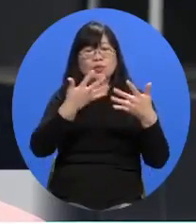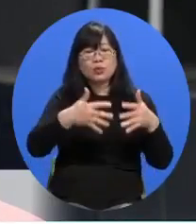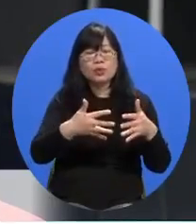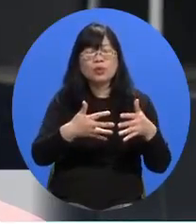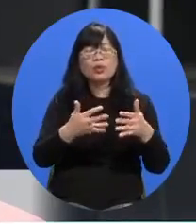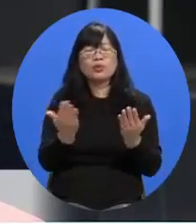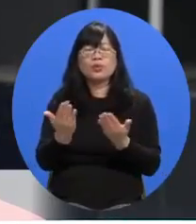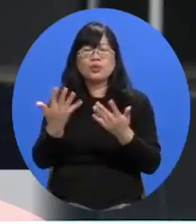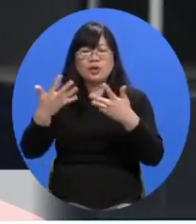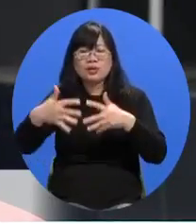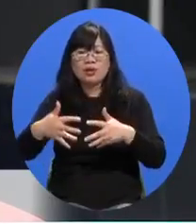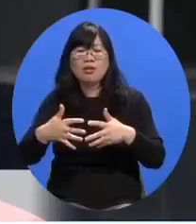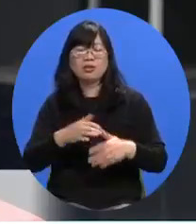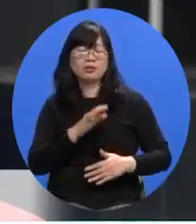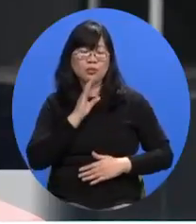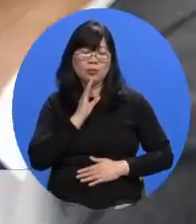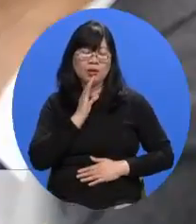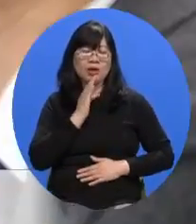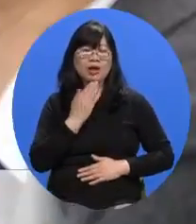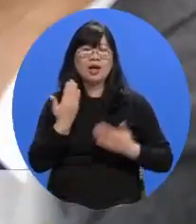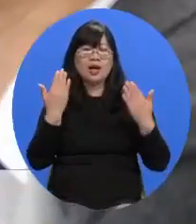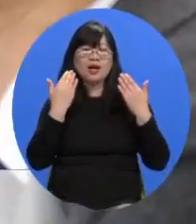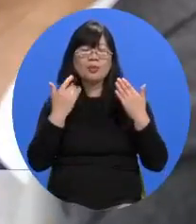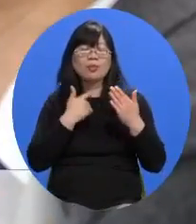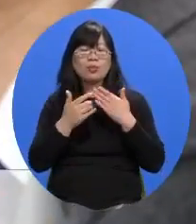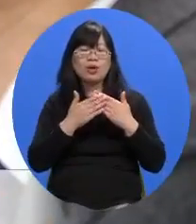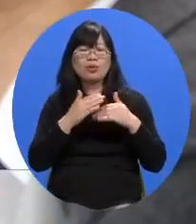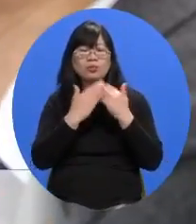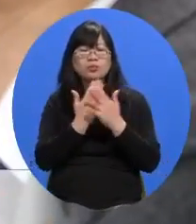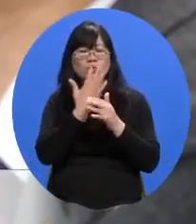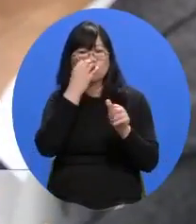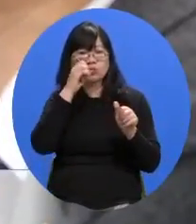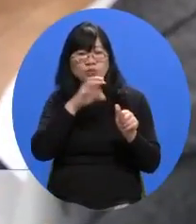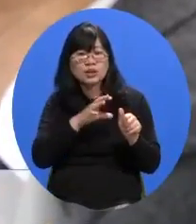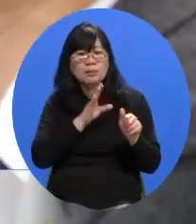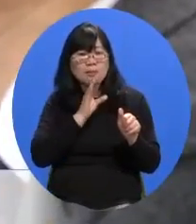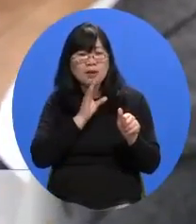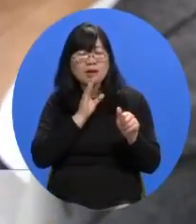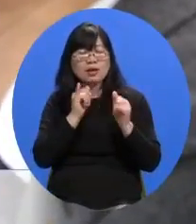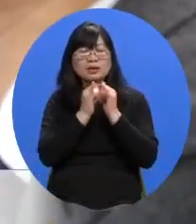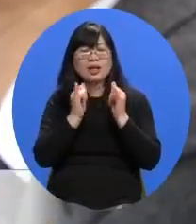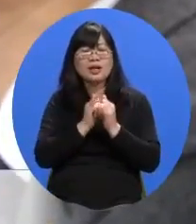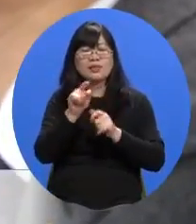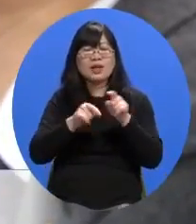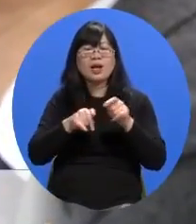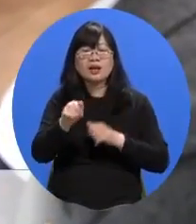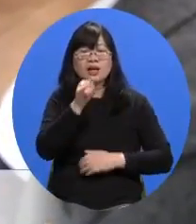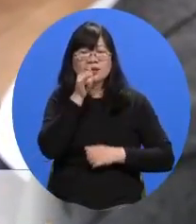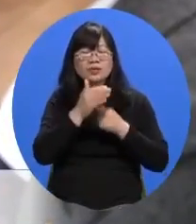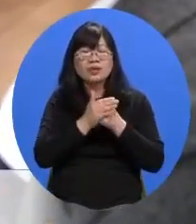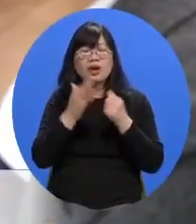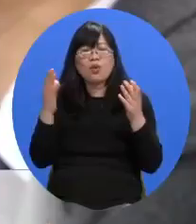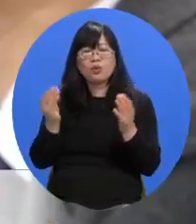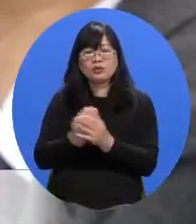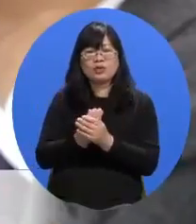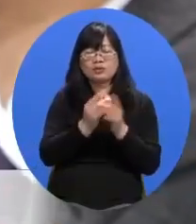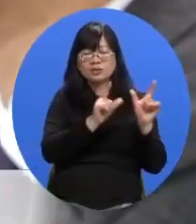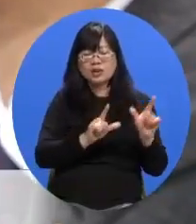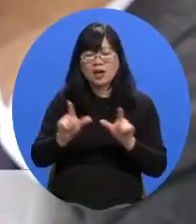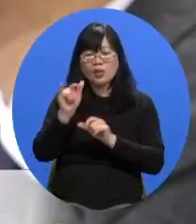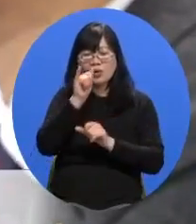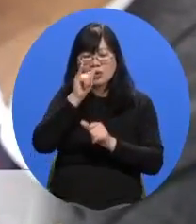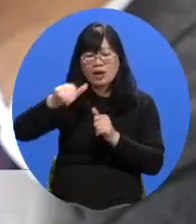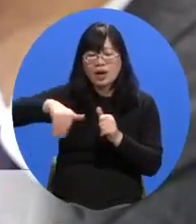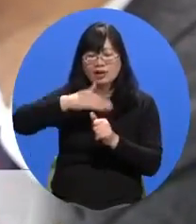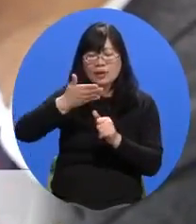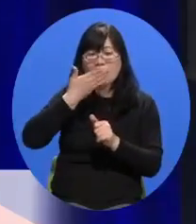조건이 과연 그러면 학벌과 학력과 이런 걸 다 무시하고 그 사회에 나가서 아이가 온전하게 살 수 있는